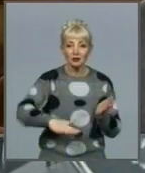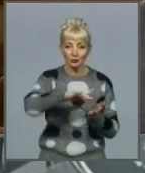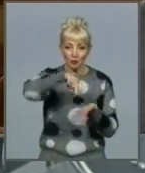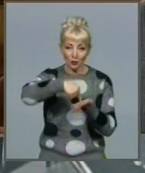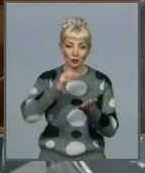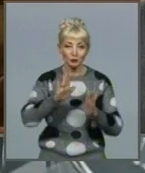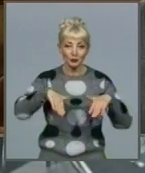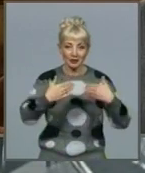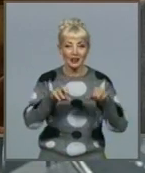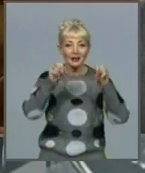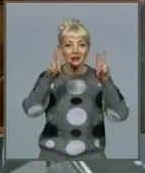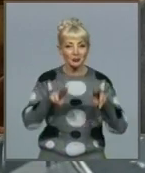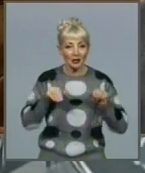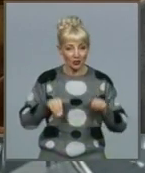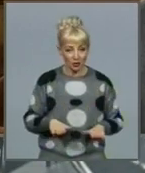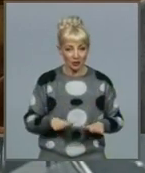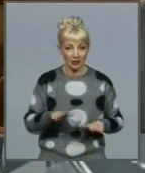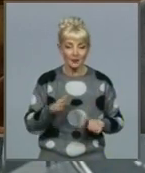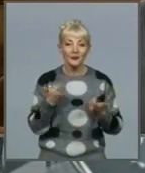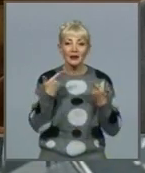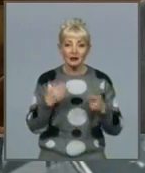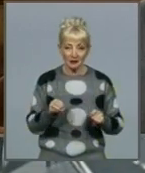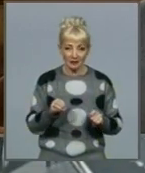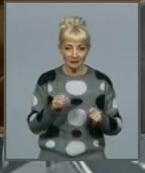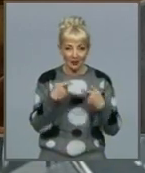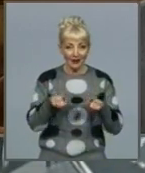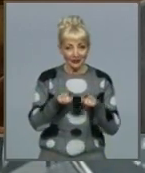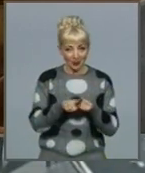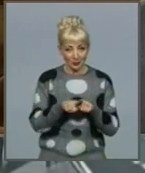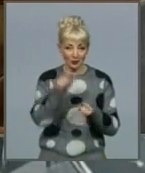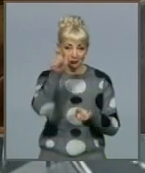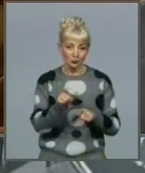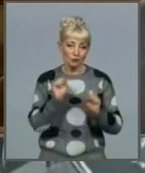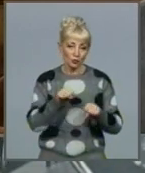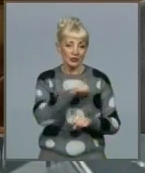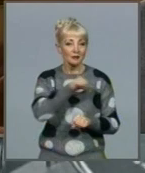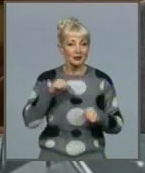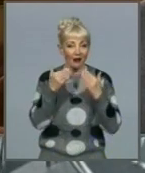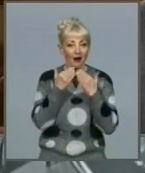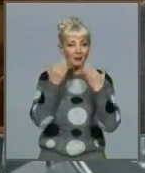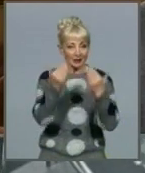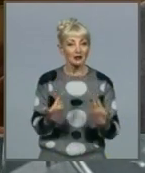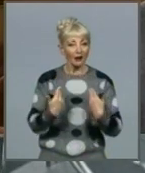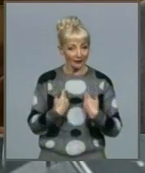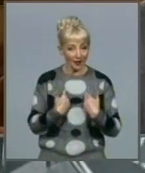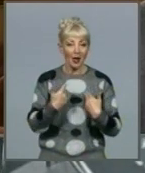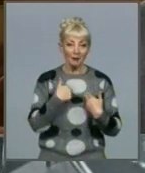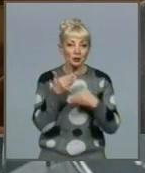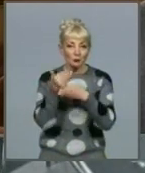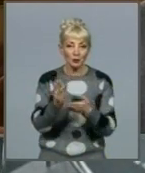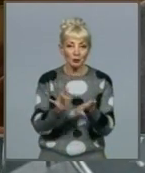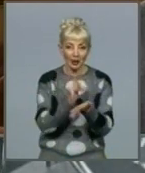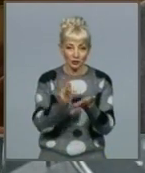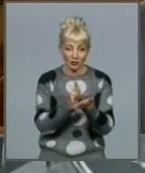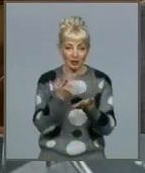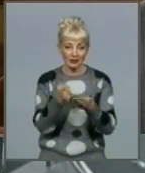специального решения, где такое лицо сможет самостоятельно обратиться к нам. Мы с помощью планшета подключим это лицо к